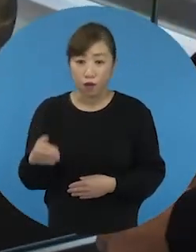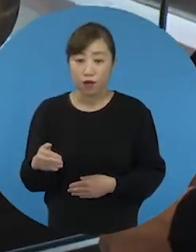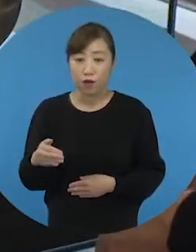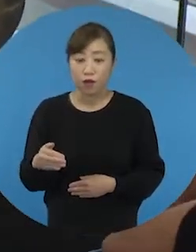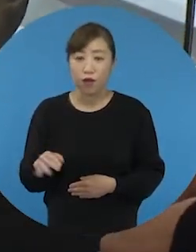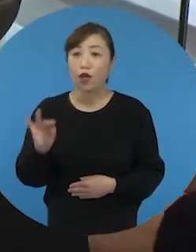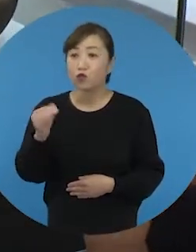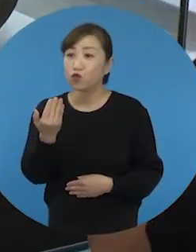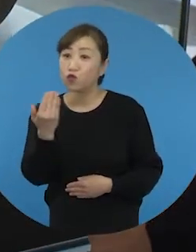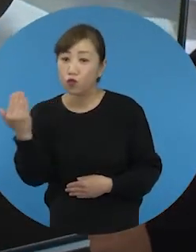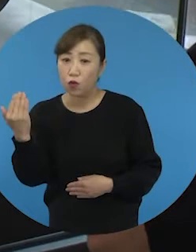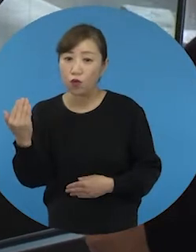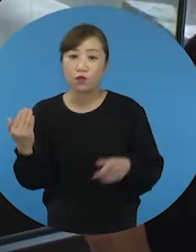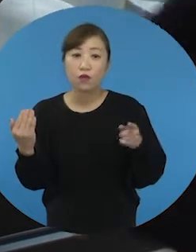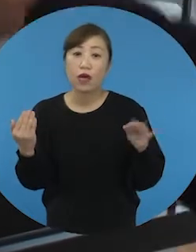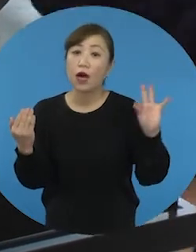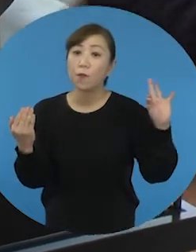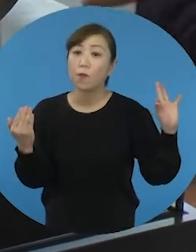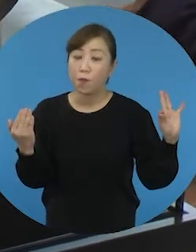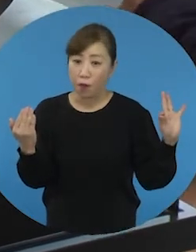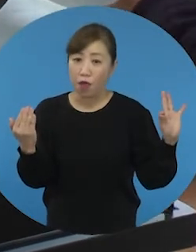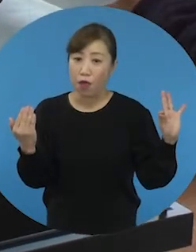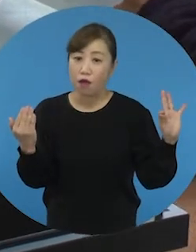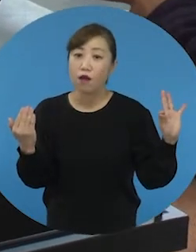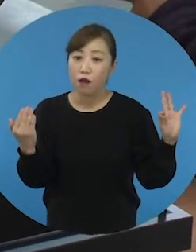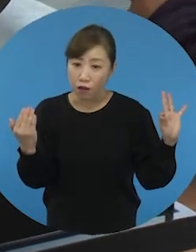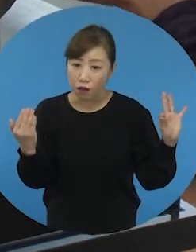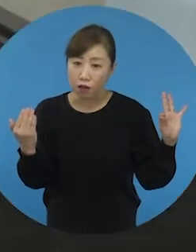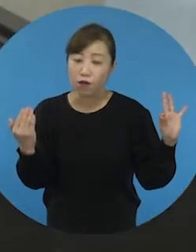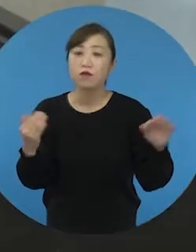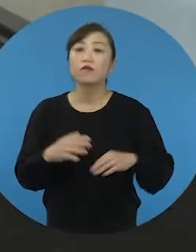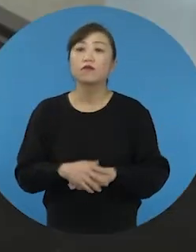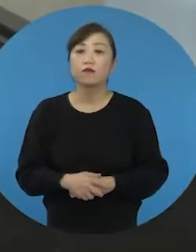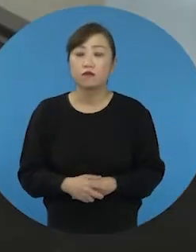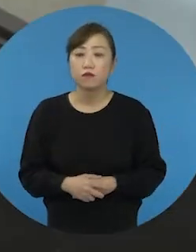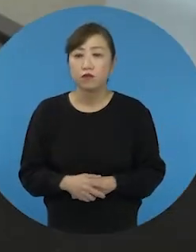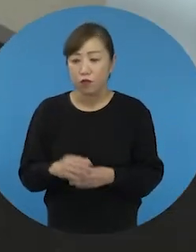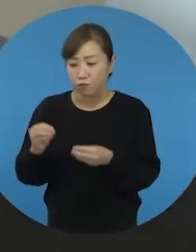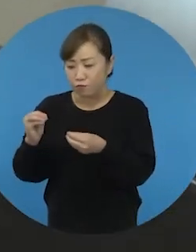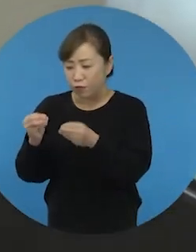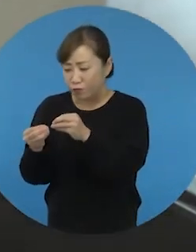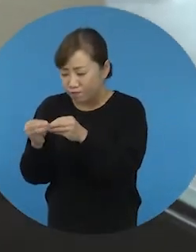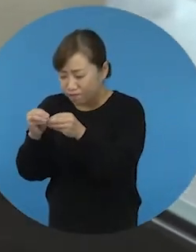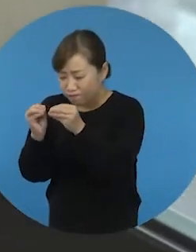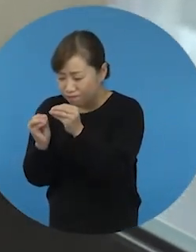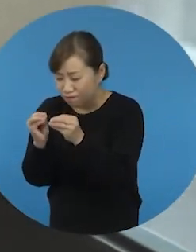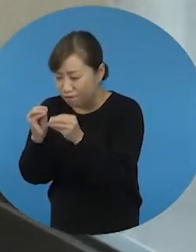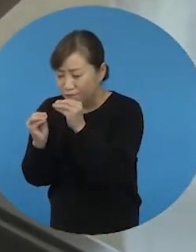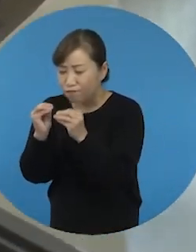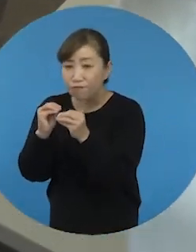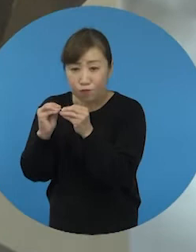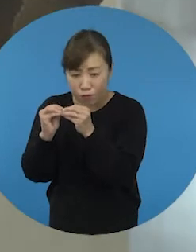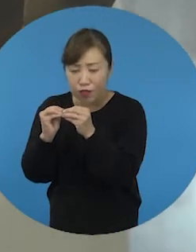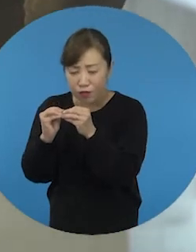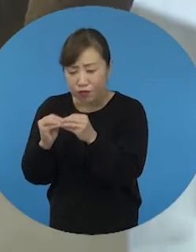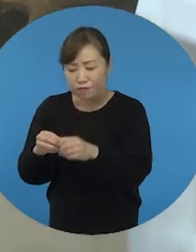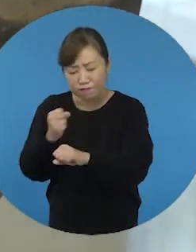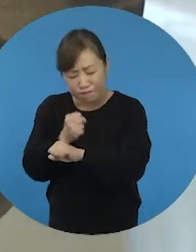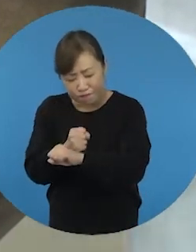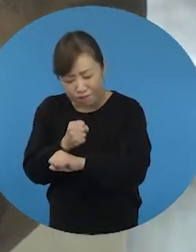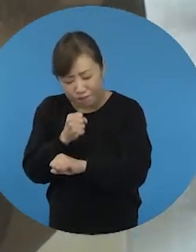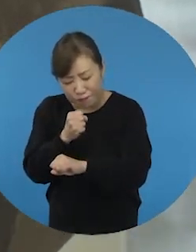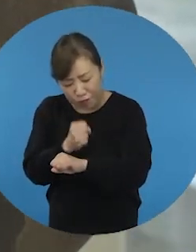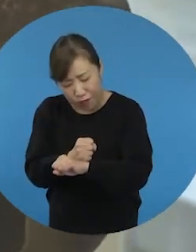壺と亀を展示しております。 あ、こっちが亀なんですね。 はい、 バラバラになったものをつなぎ合わせるわけですもんね。 そうです